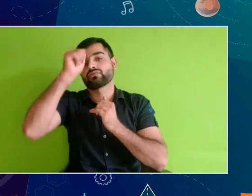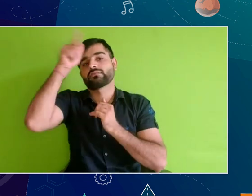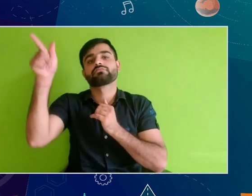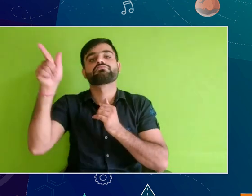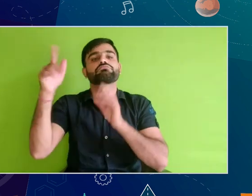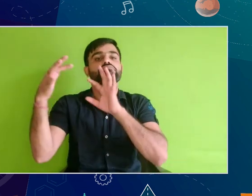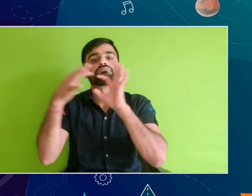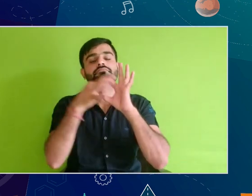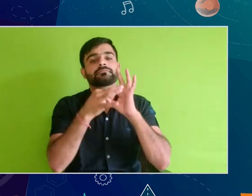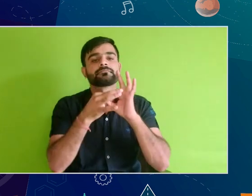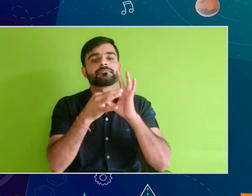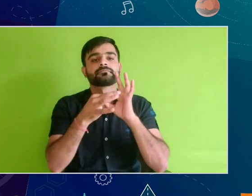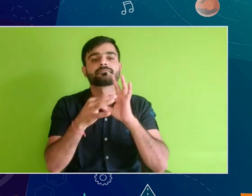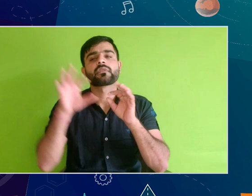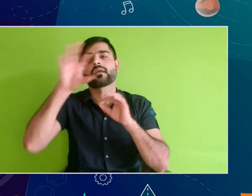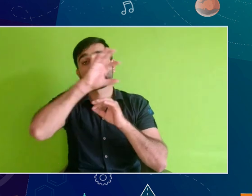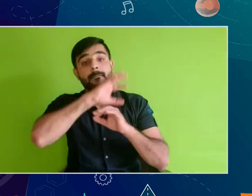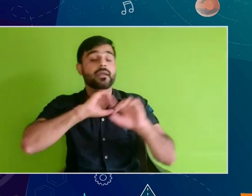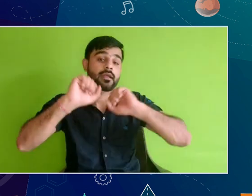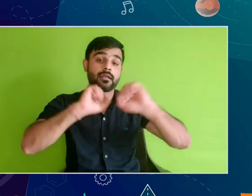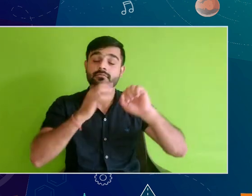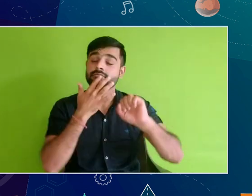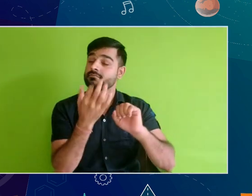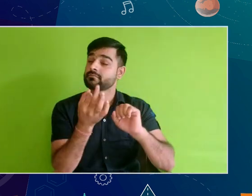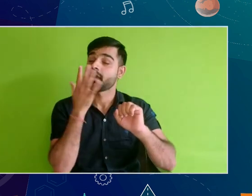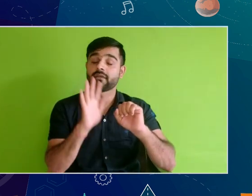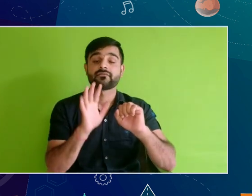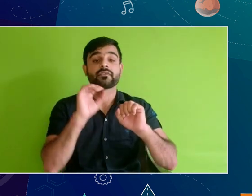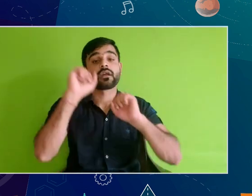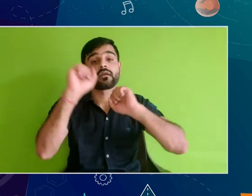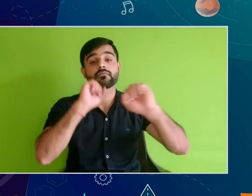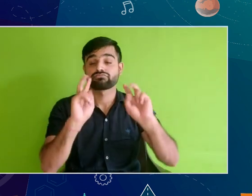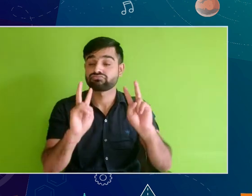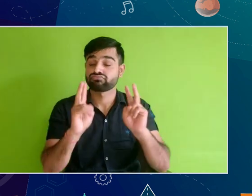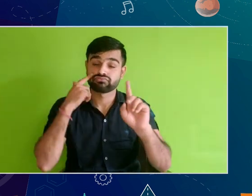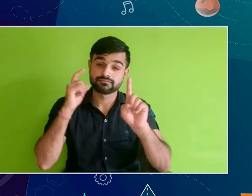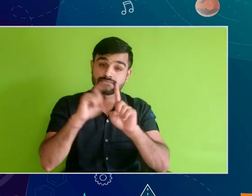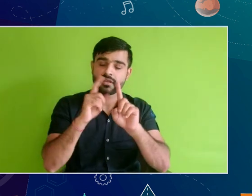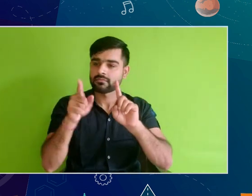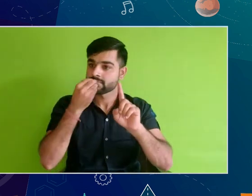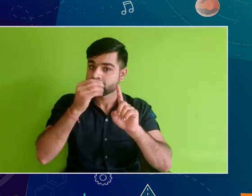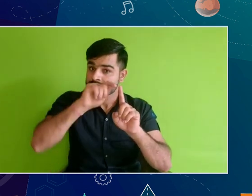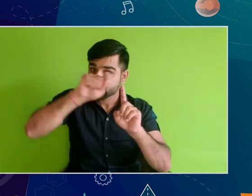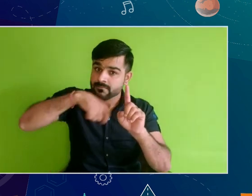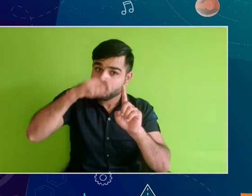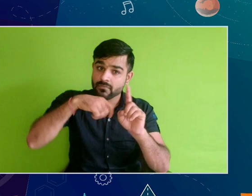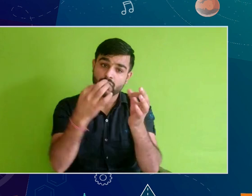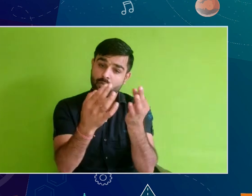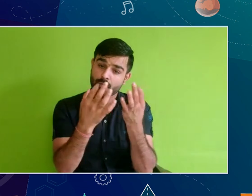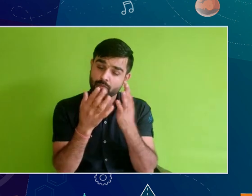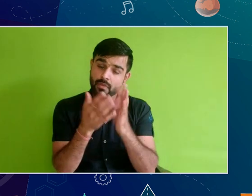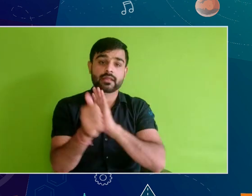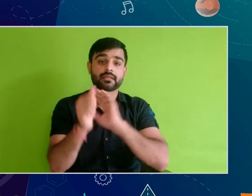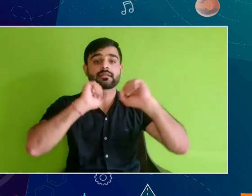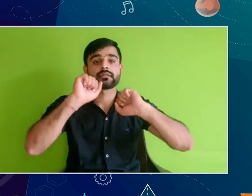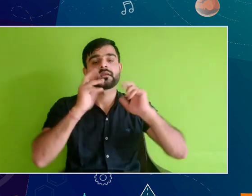हर स्टेट की अपनी एक खासियत होती है, हर स्टेट का एक पर्टिकुलर डिश को बनाने का एक तरीका होता है और उनके